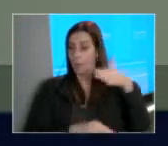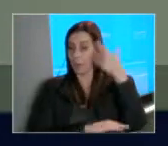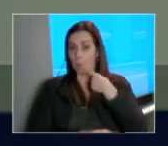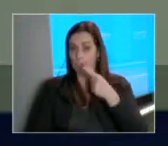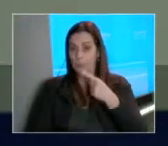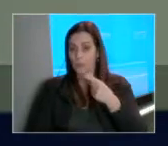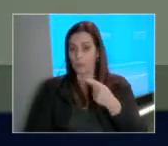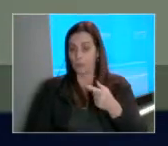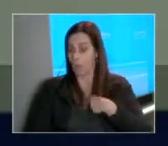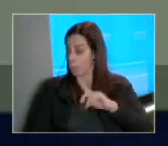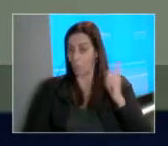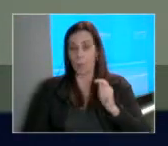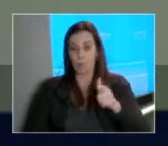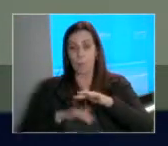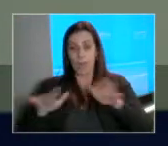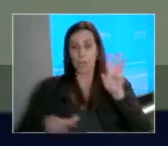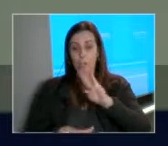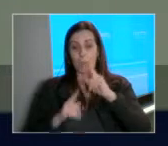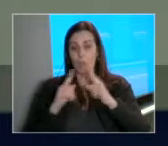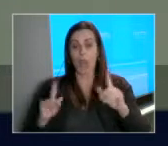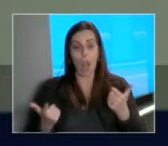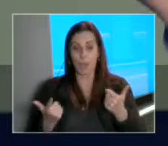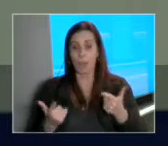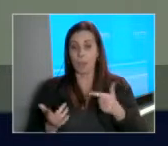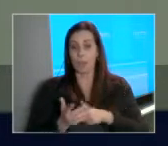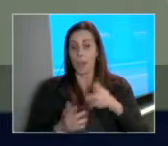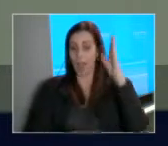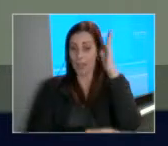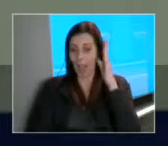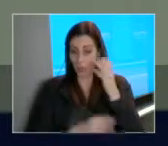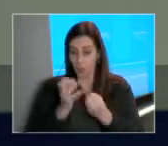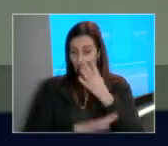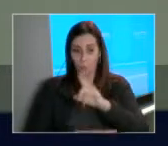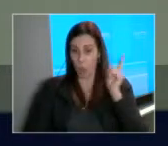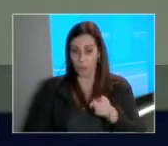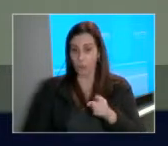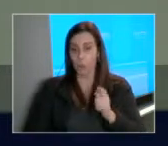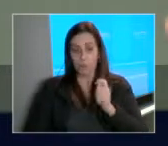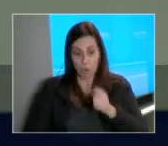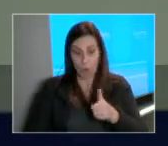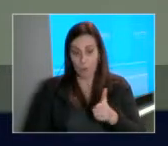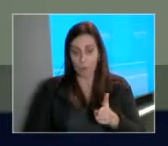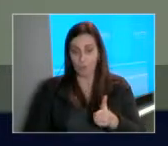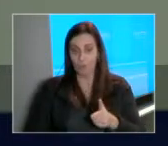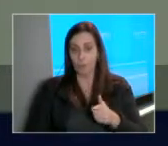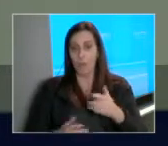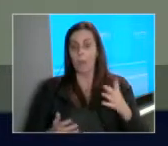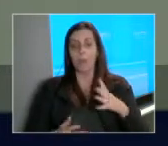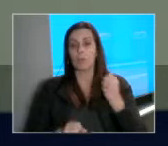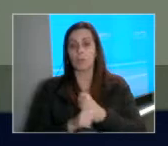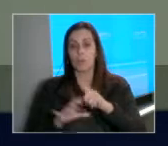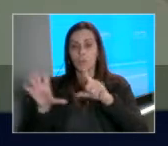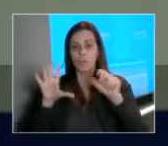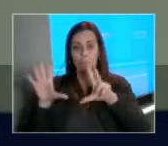אמר שזה עולה מהכיס של כולנו מיליארדי שקלים בשנה. למה? כי התחנה הזאת שתקום ללא צורך, משלמים לה פר האספק שלה,